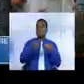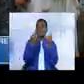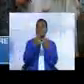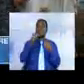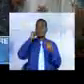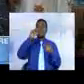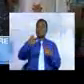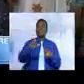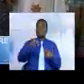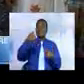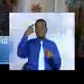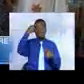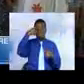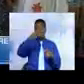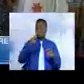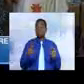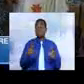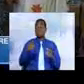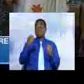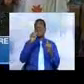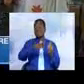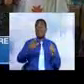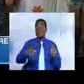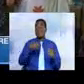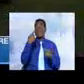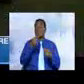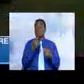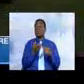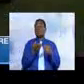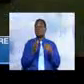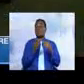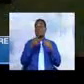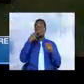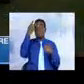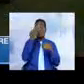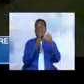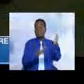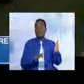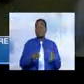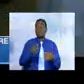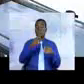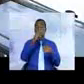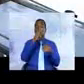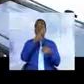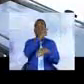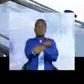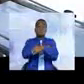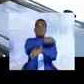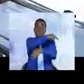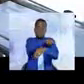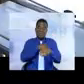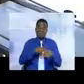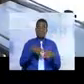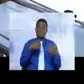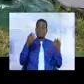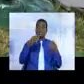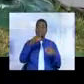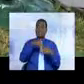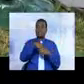les pouponnières, orphelinats, cantines scolaires et centres de santé de Boaké et des localités